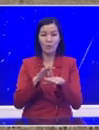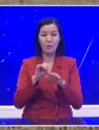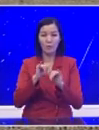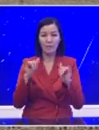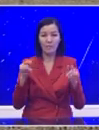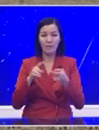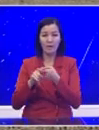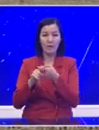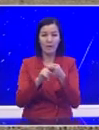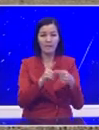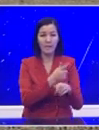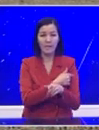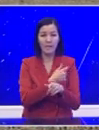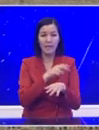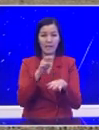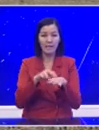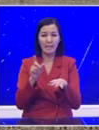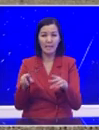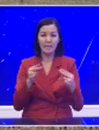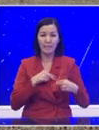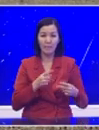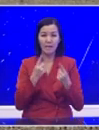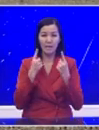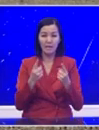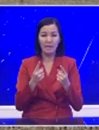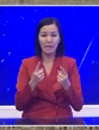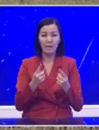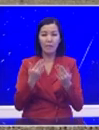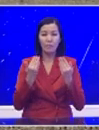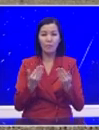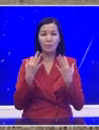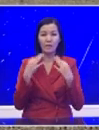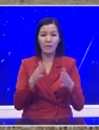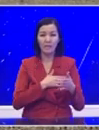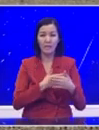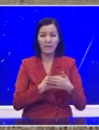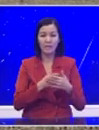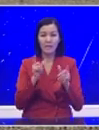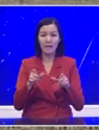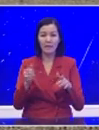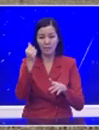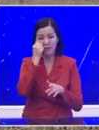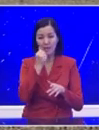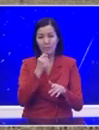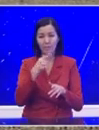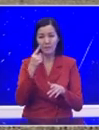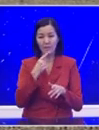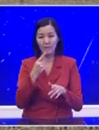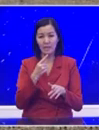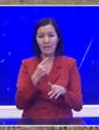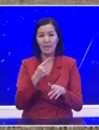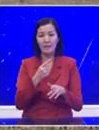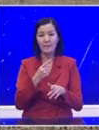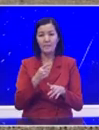уақытта аққалатты абзал жандардың еңбегі ерен. Ал бүгін еріктілер дәл осы жандарға алғыс айтуды жөн көрді. Мына